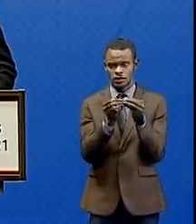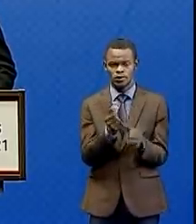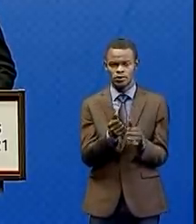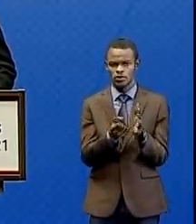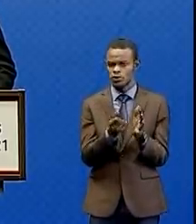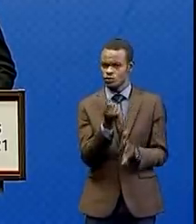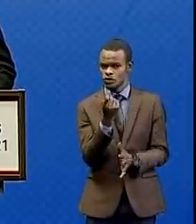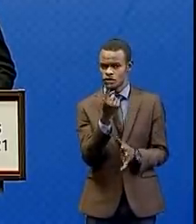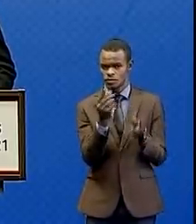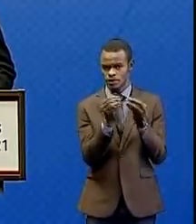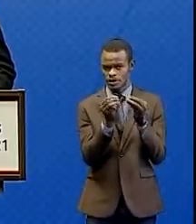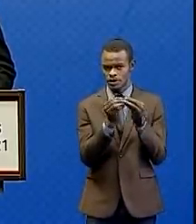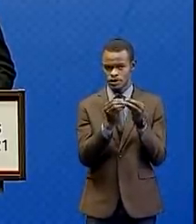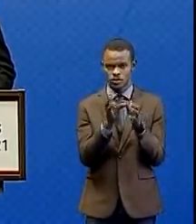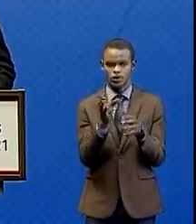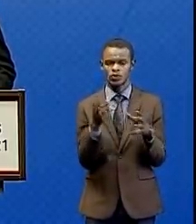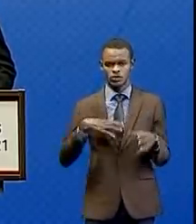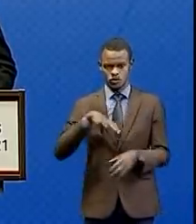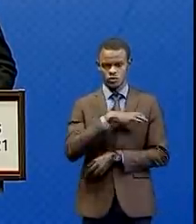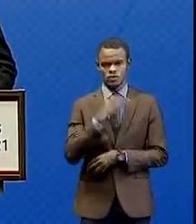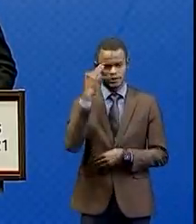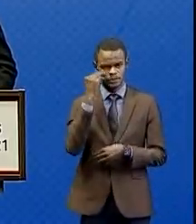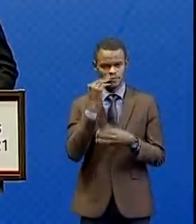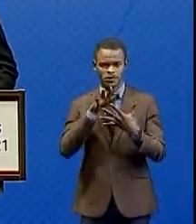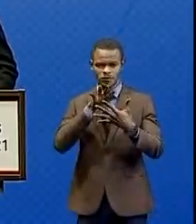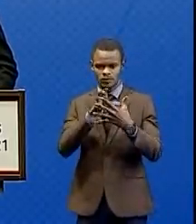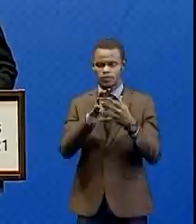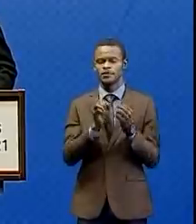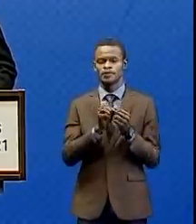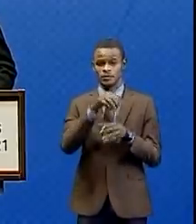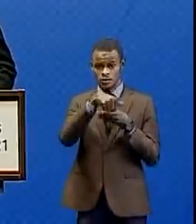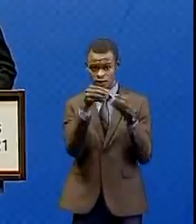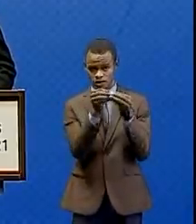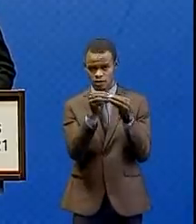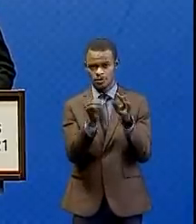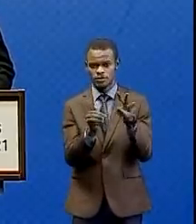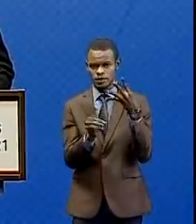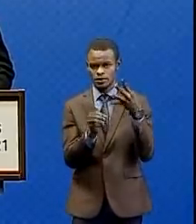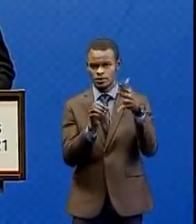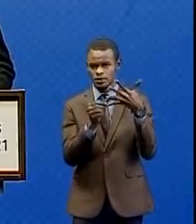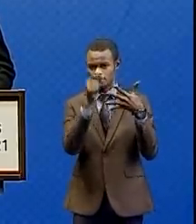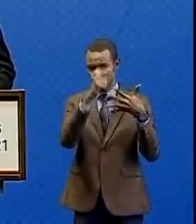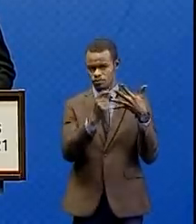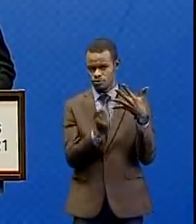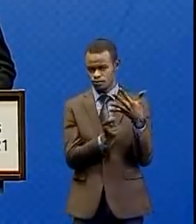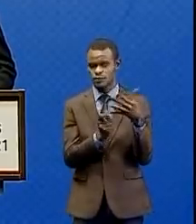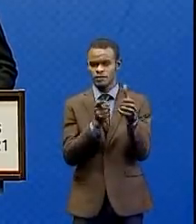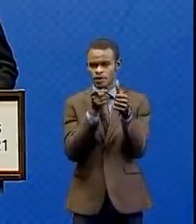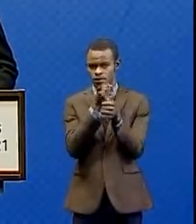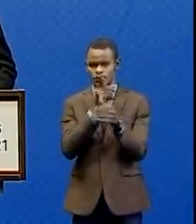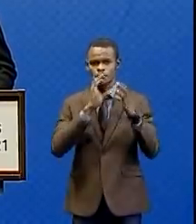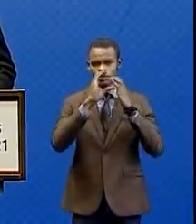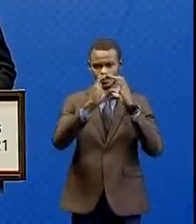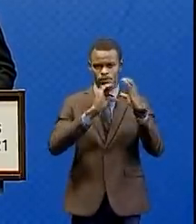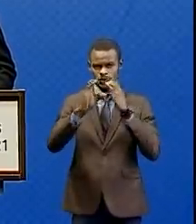par visioconférence. 5 points étaient inscrits à l'ordre du jour de cette réunion, à savoir communication